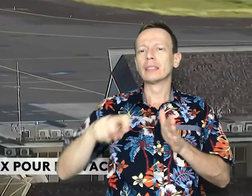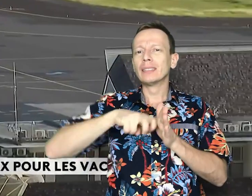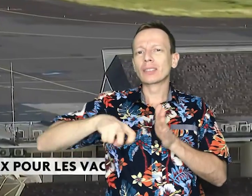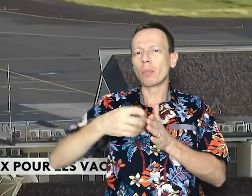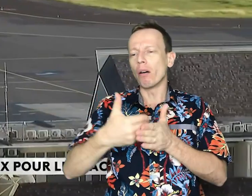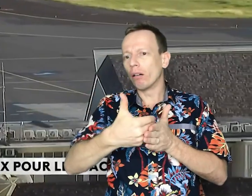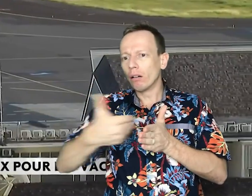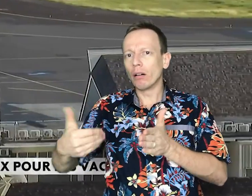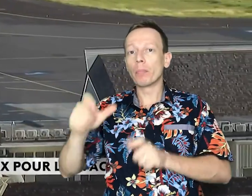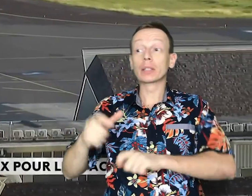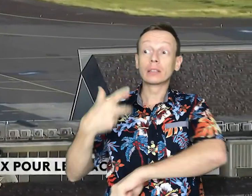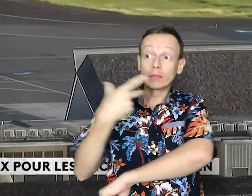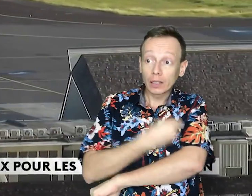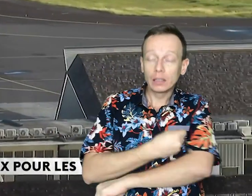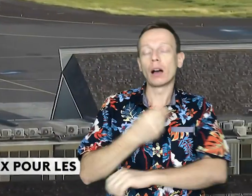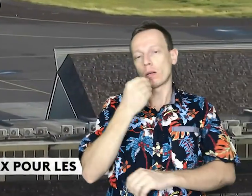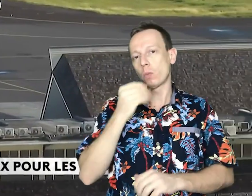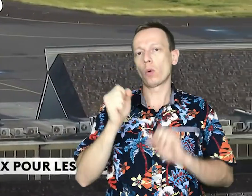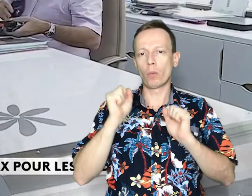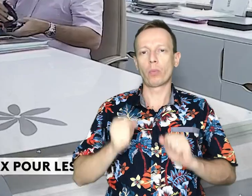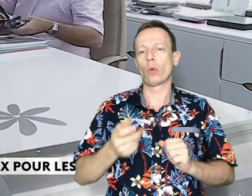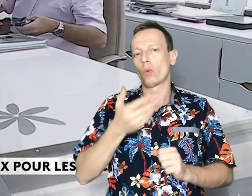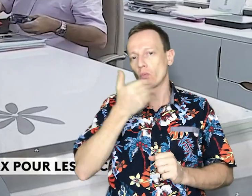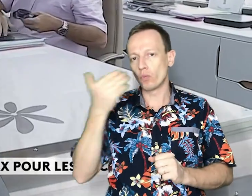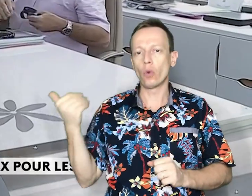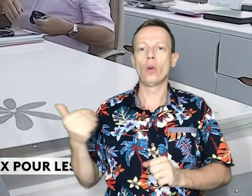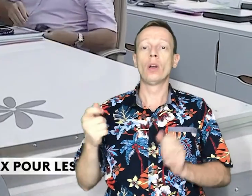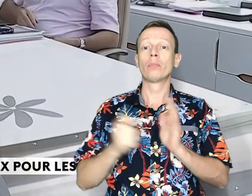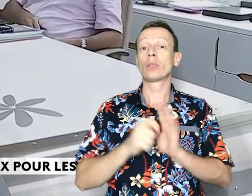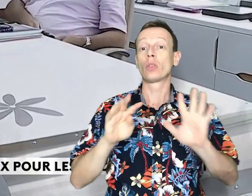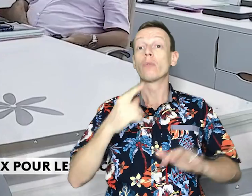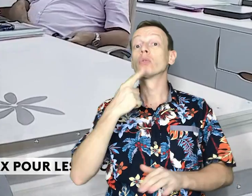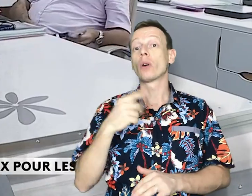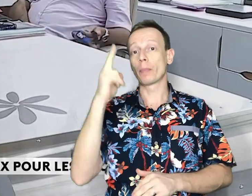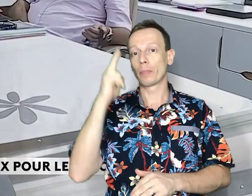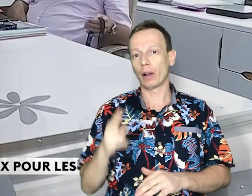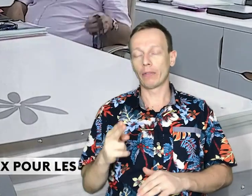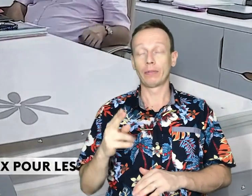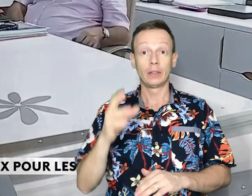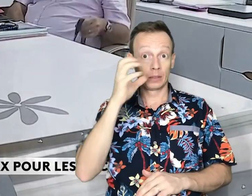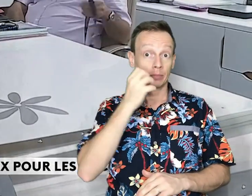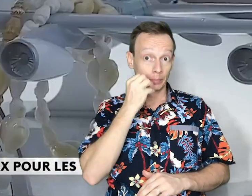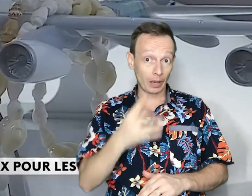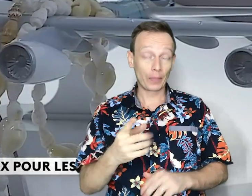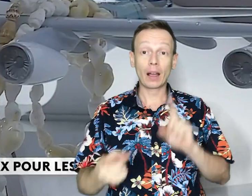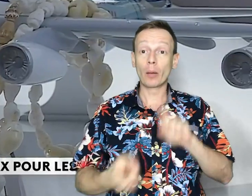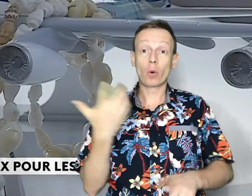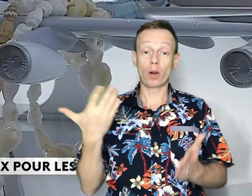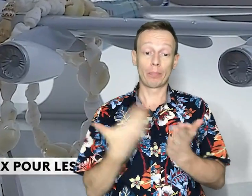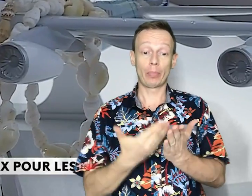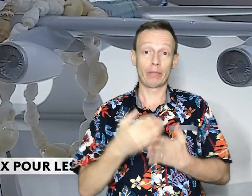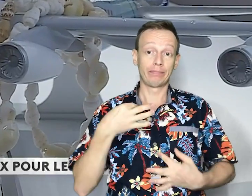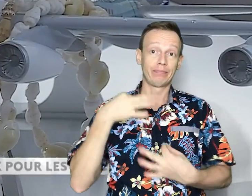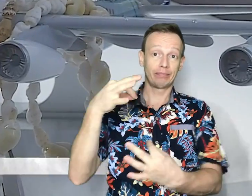partir du 9 juin prochain. Il faut donc, écoutez bien, justifier être vacciné des 2 doses. Plus de